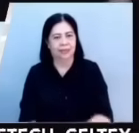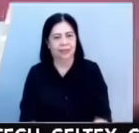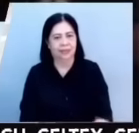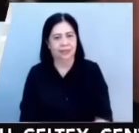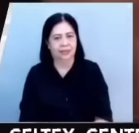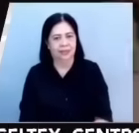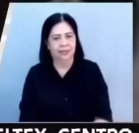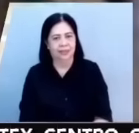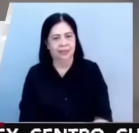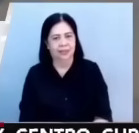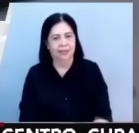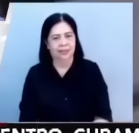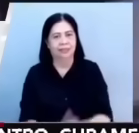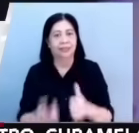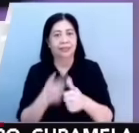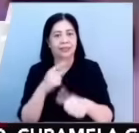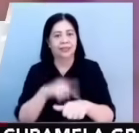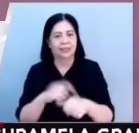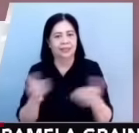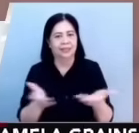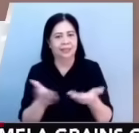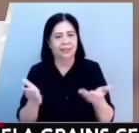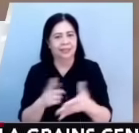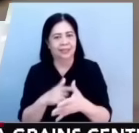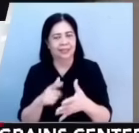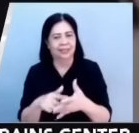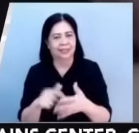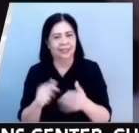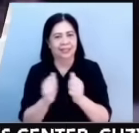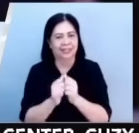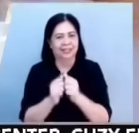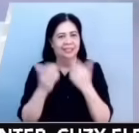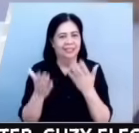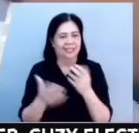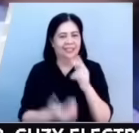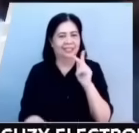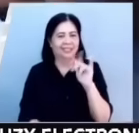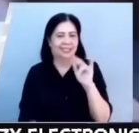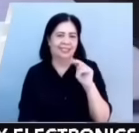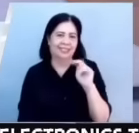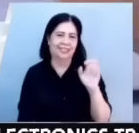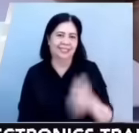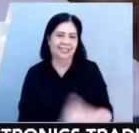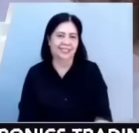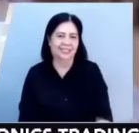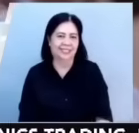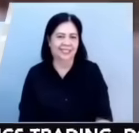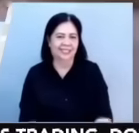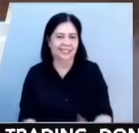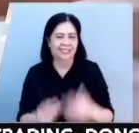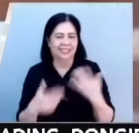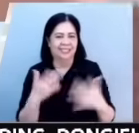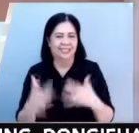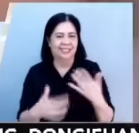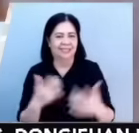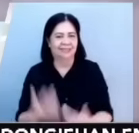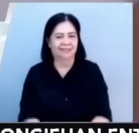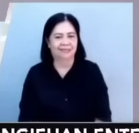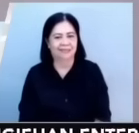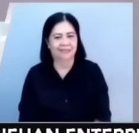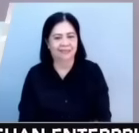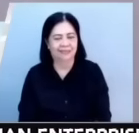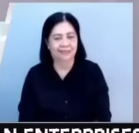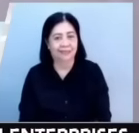dito, first time ko po. Tapos, gusto ko pong makita si Kaylin. Sobrang idol po! Si Janice